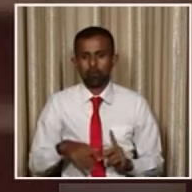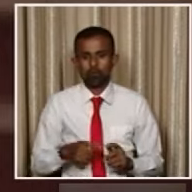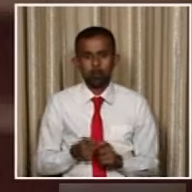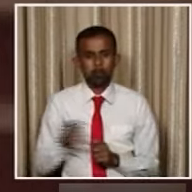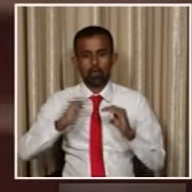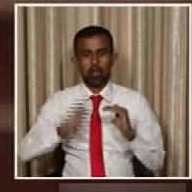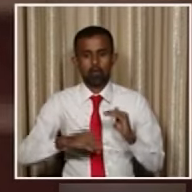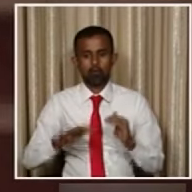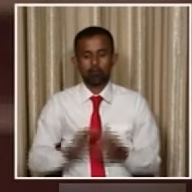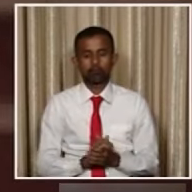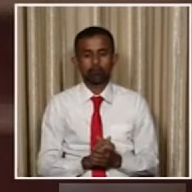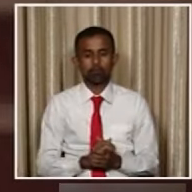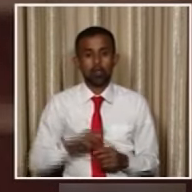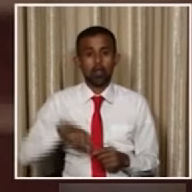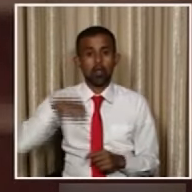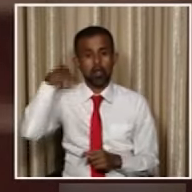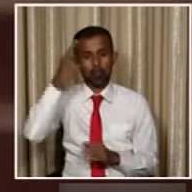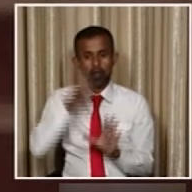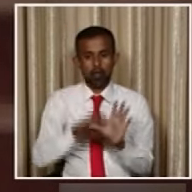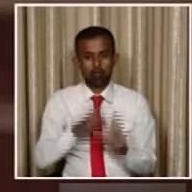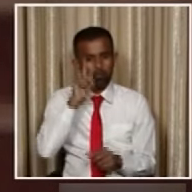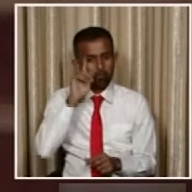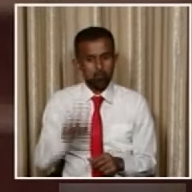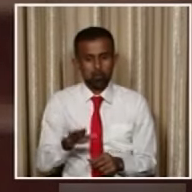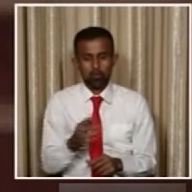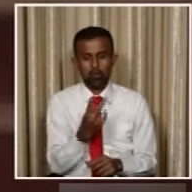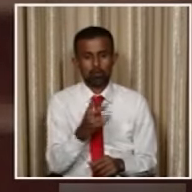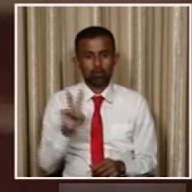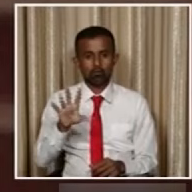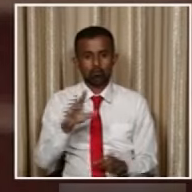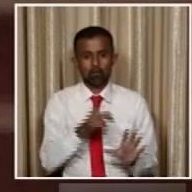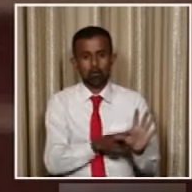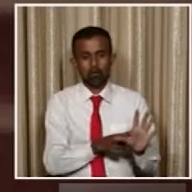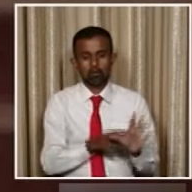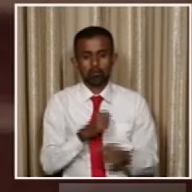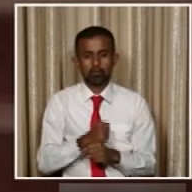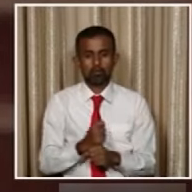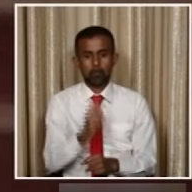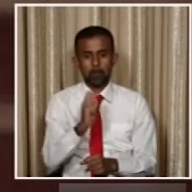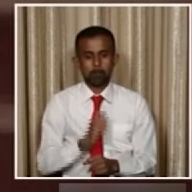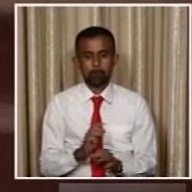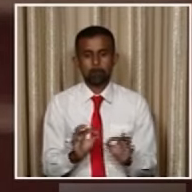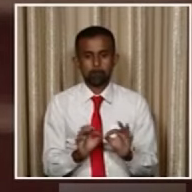කරන්න පුළුවන් වෙලා තියෙන්නේ. ලබන අවුරුද්ද අපි බලාපොරොත්තු වෙනවා 2025 වර්ෂයේ රාජ්‍ය ආදායම බිලියන